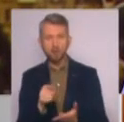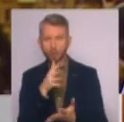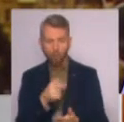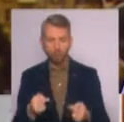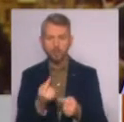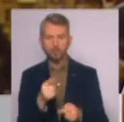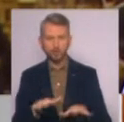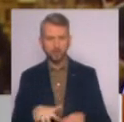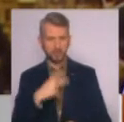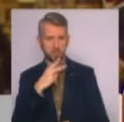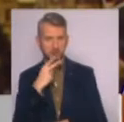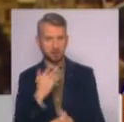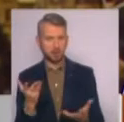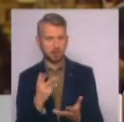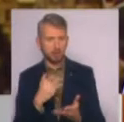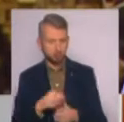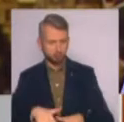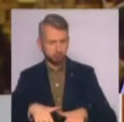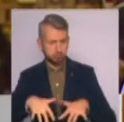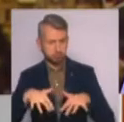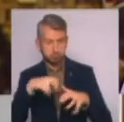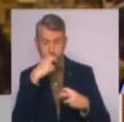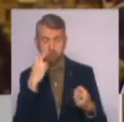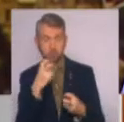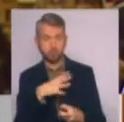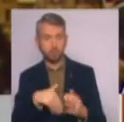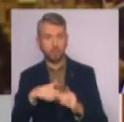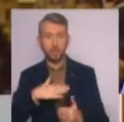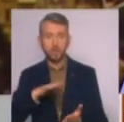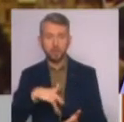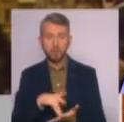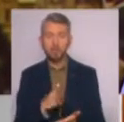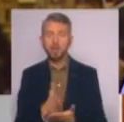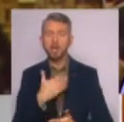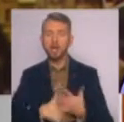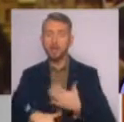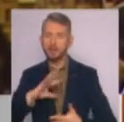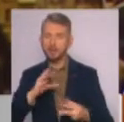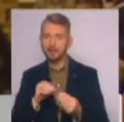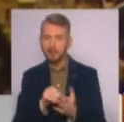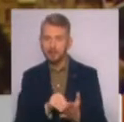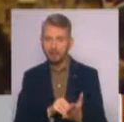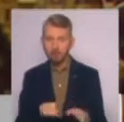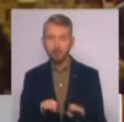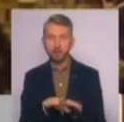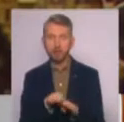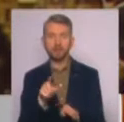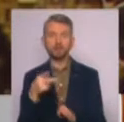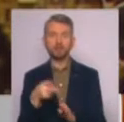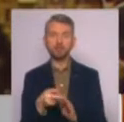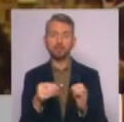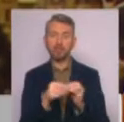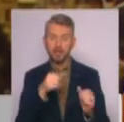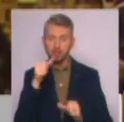місті палили, який би смог був над нашим містом. Але є радісна статистика. В порівнянні з 2010